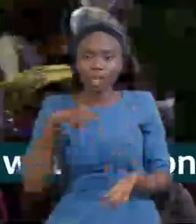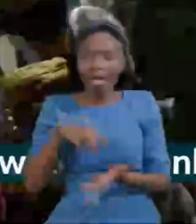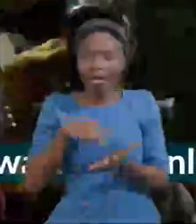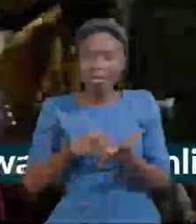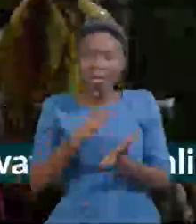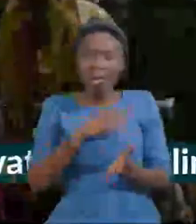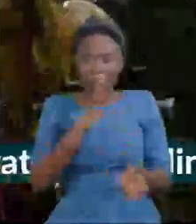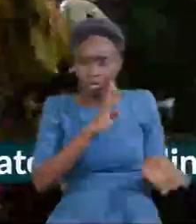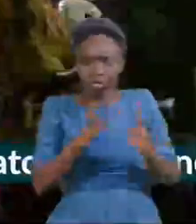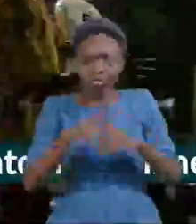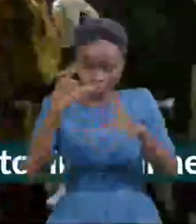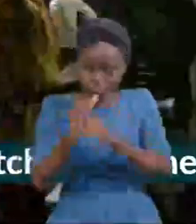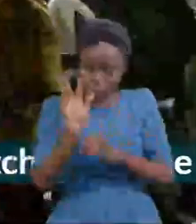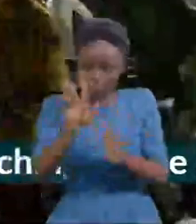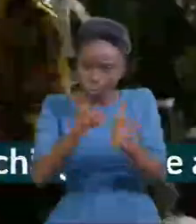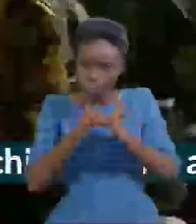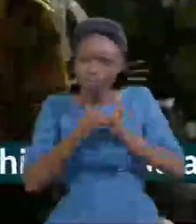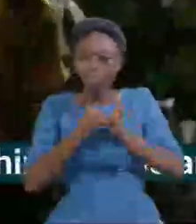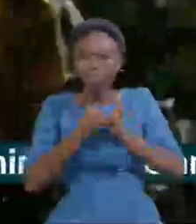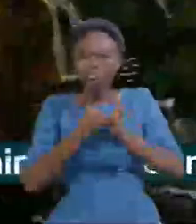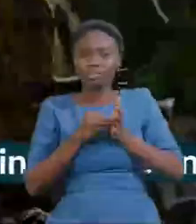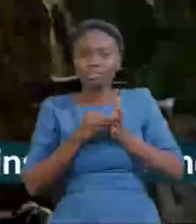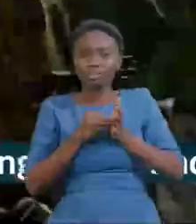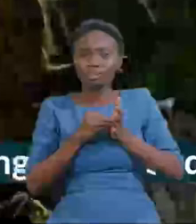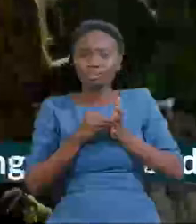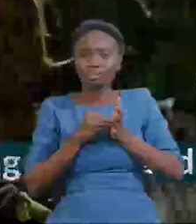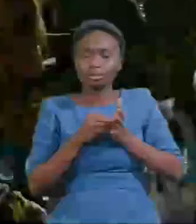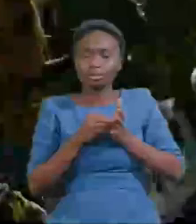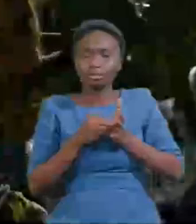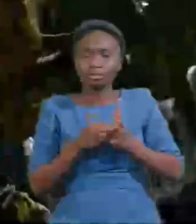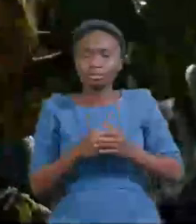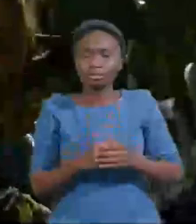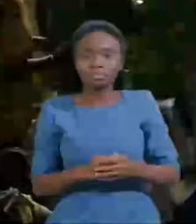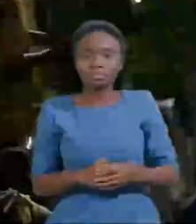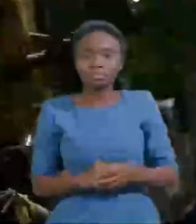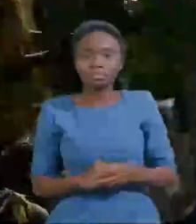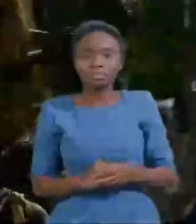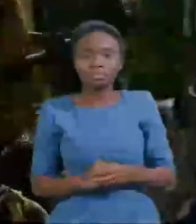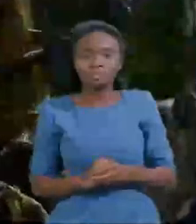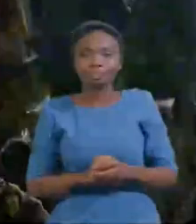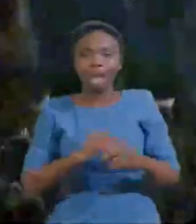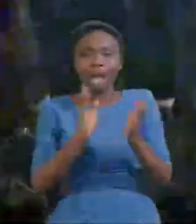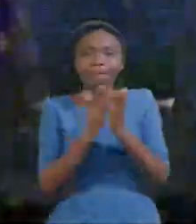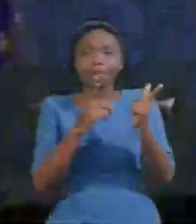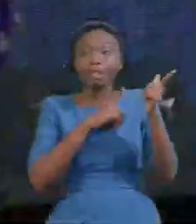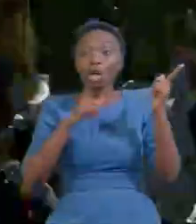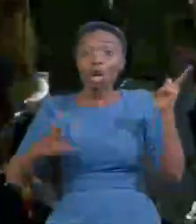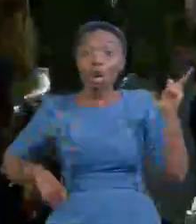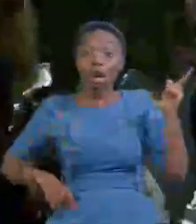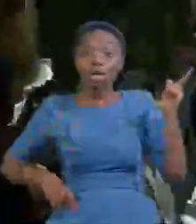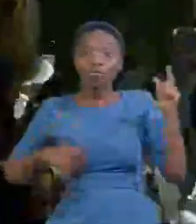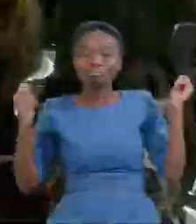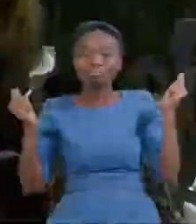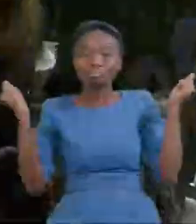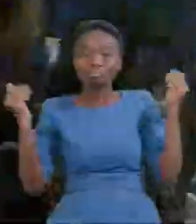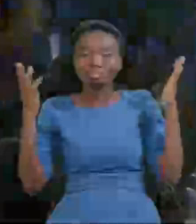to receive your miracle. Levez-vous et soyez prêt à recevoir votre miracle. So. Praise the Lord.